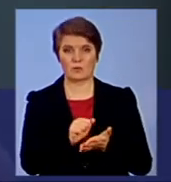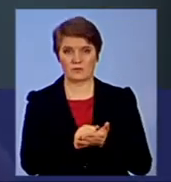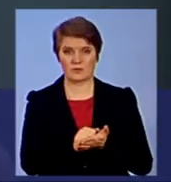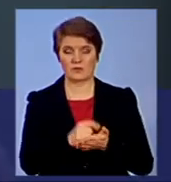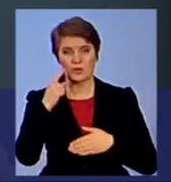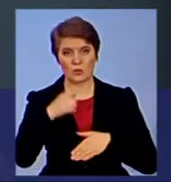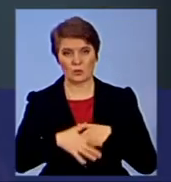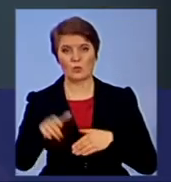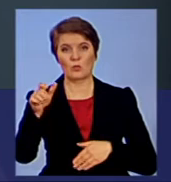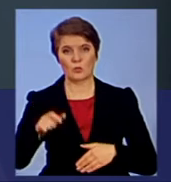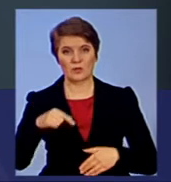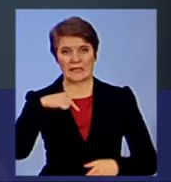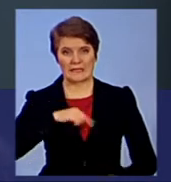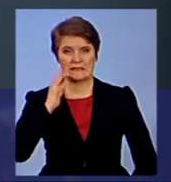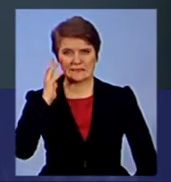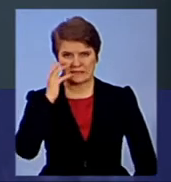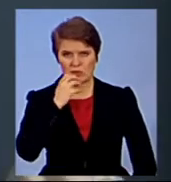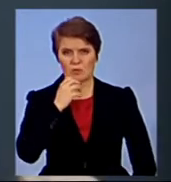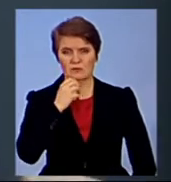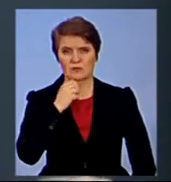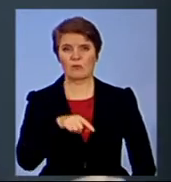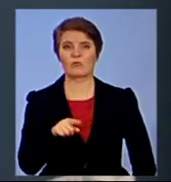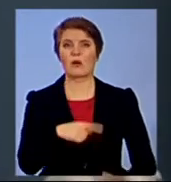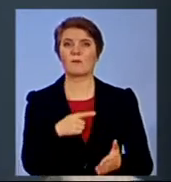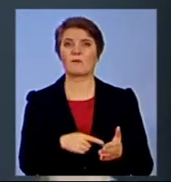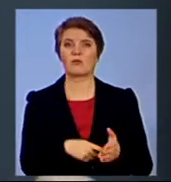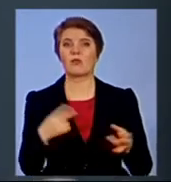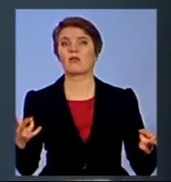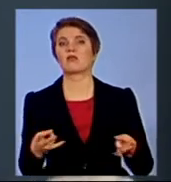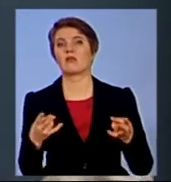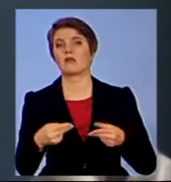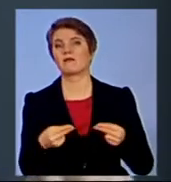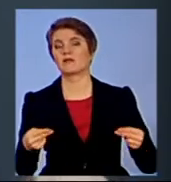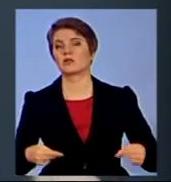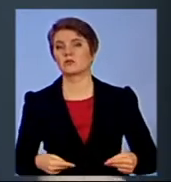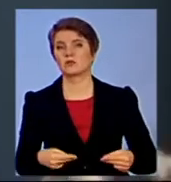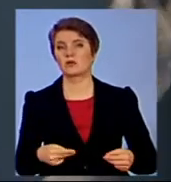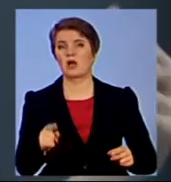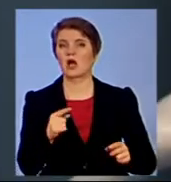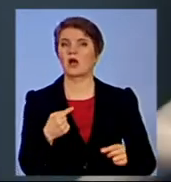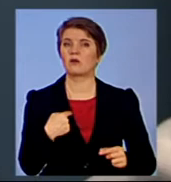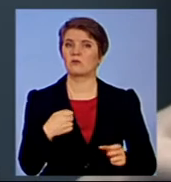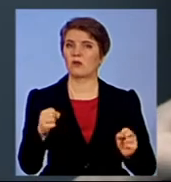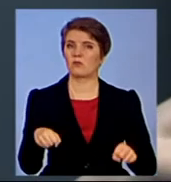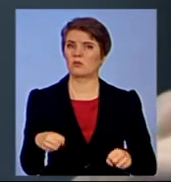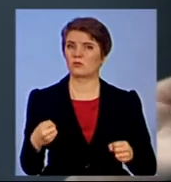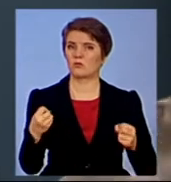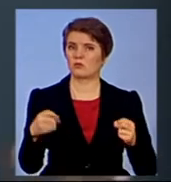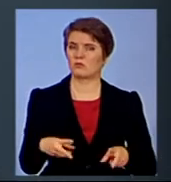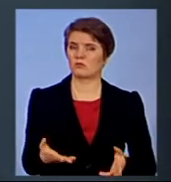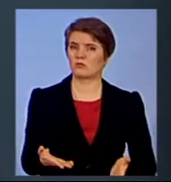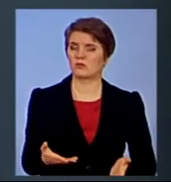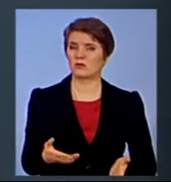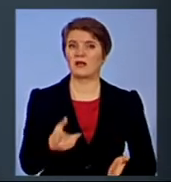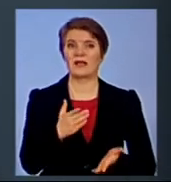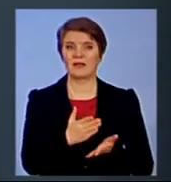людини наміри серйозні. Тому що питання, а навіщо, а чим це мені може там обернутися.